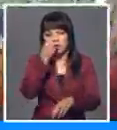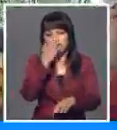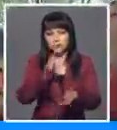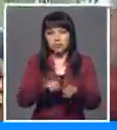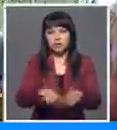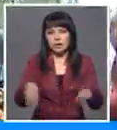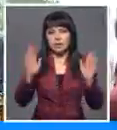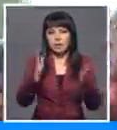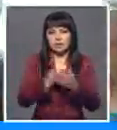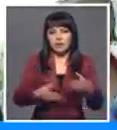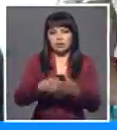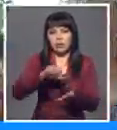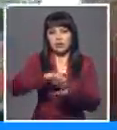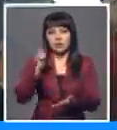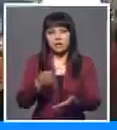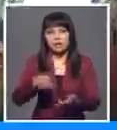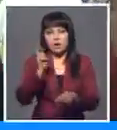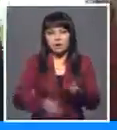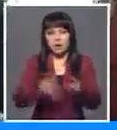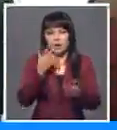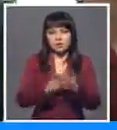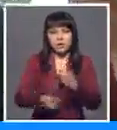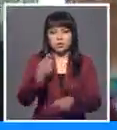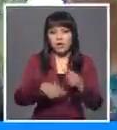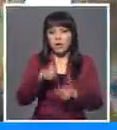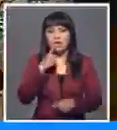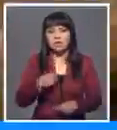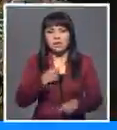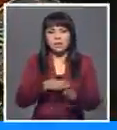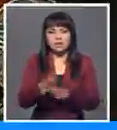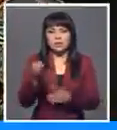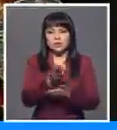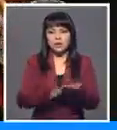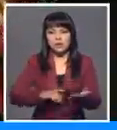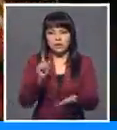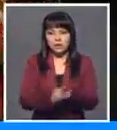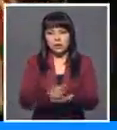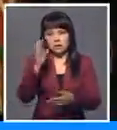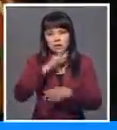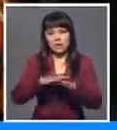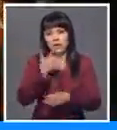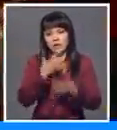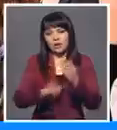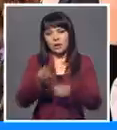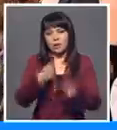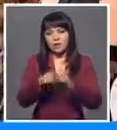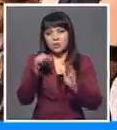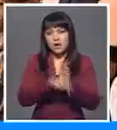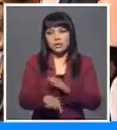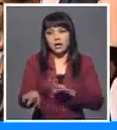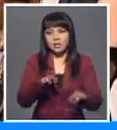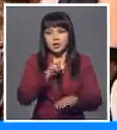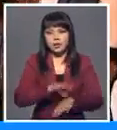еріксіз беріледі. Сөйтіп сұм соғыс аяқталып, Сембек сарбаз әскери борышын жалғайды. Ол елге оралғаннан кейін ішкі істер